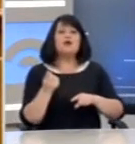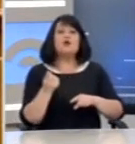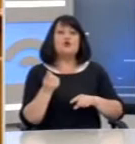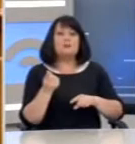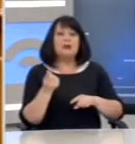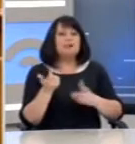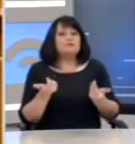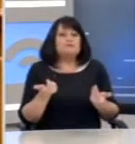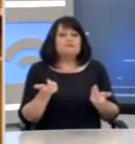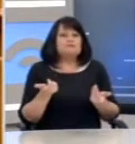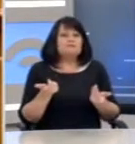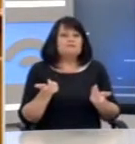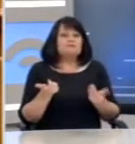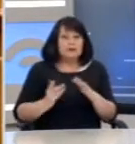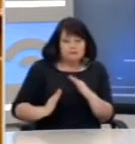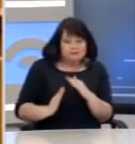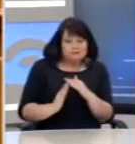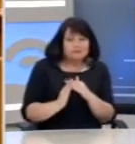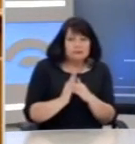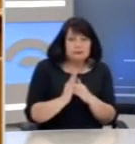θα ανέκαμπτε.